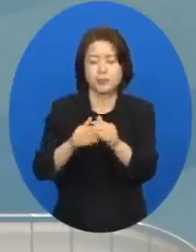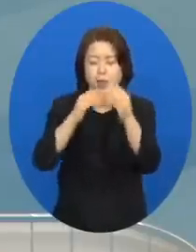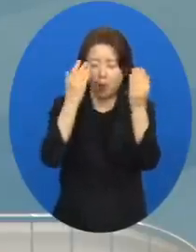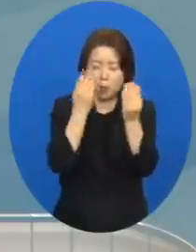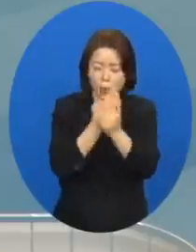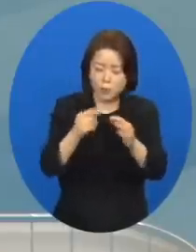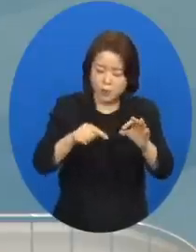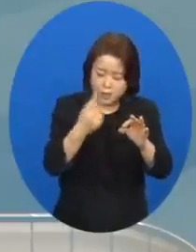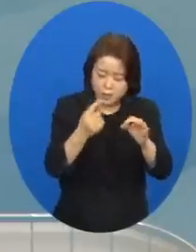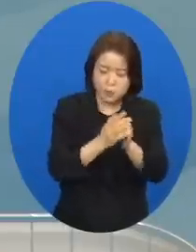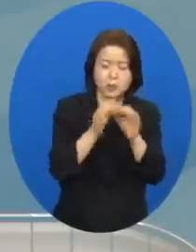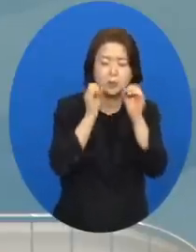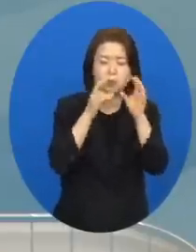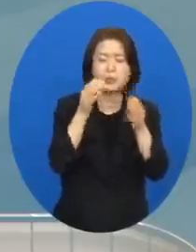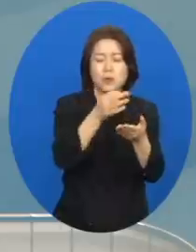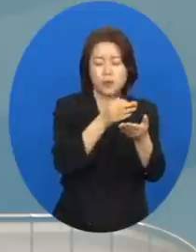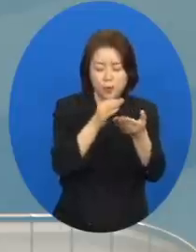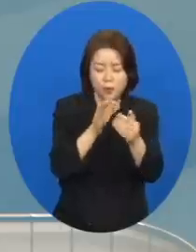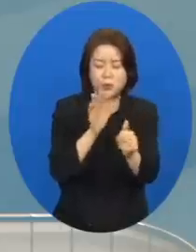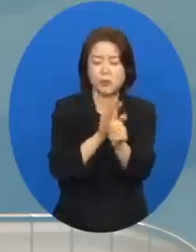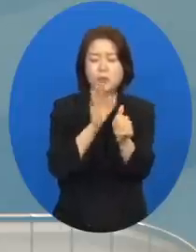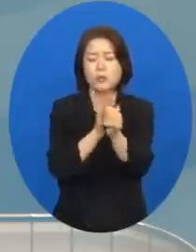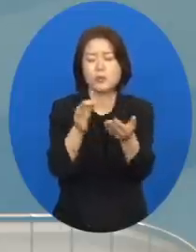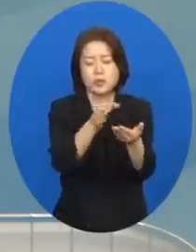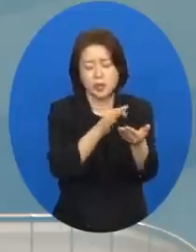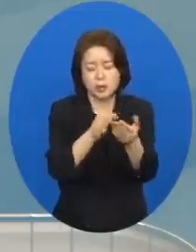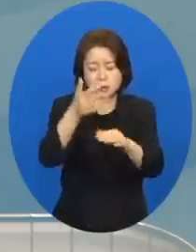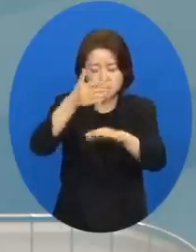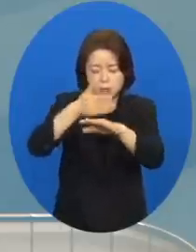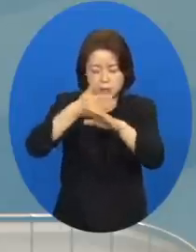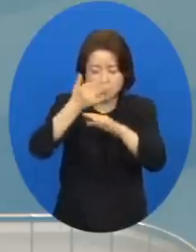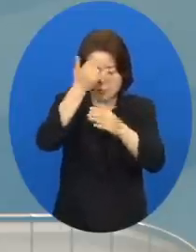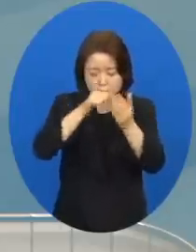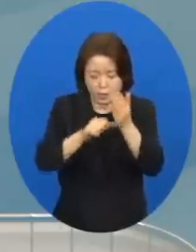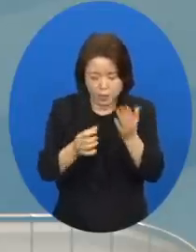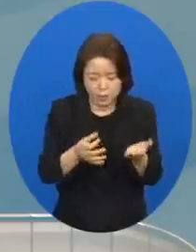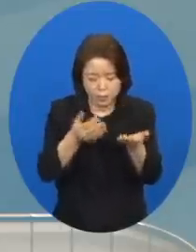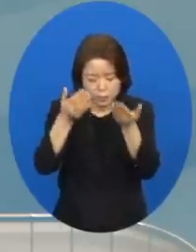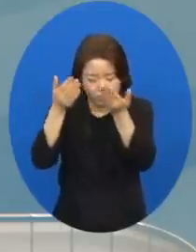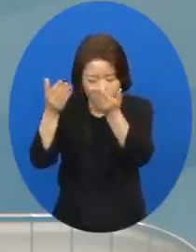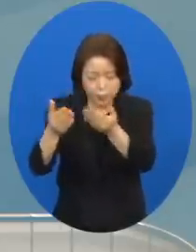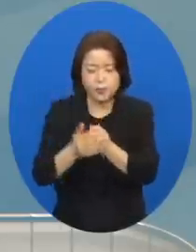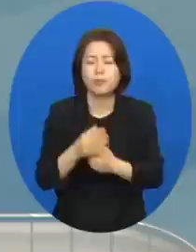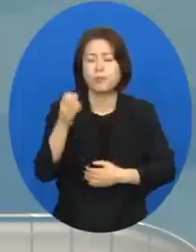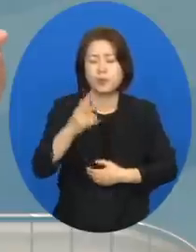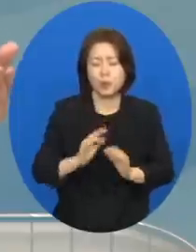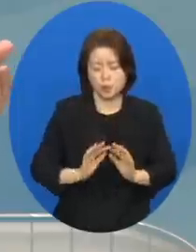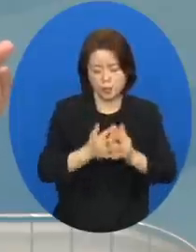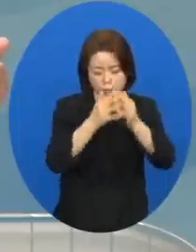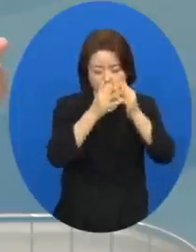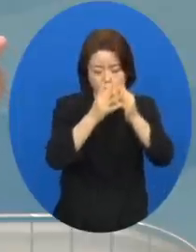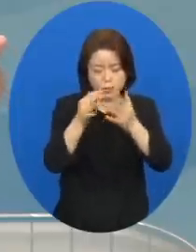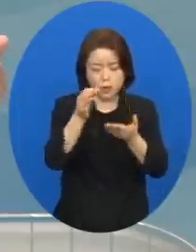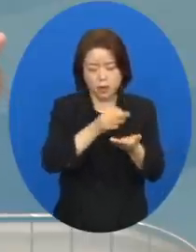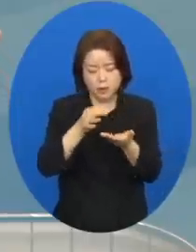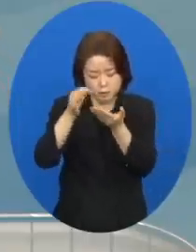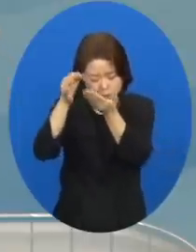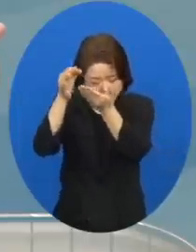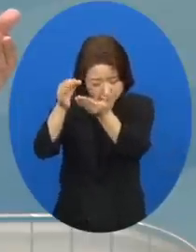11조와 선교원금과 구제원금과 감사의 예물 또 건축원금을